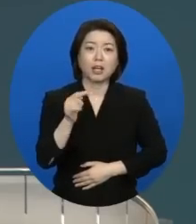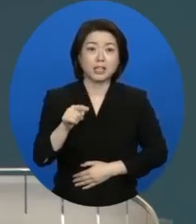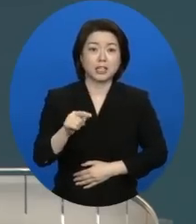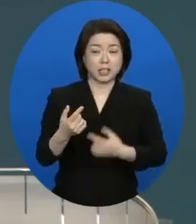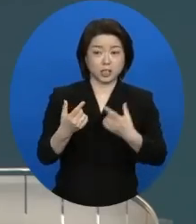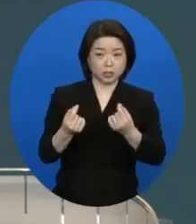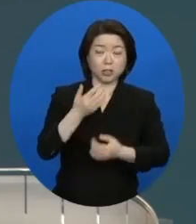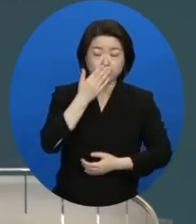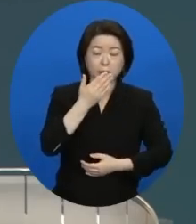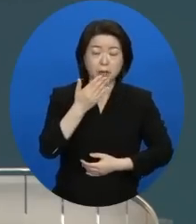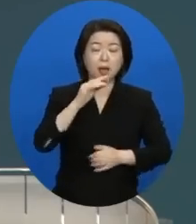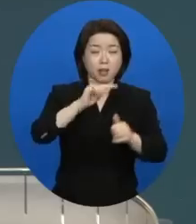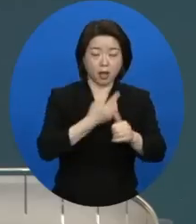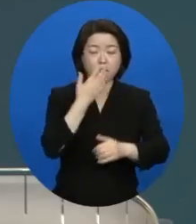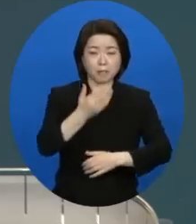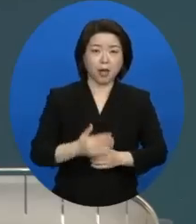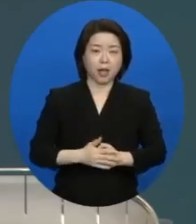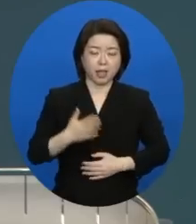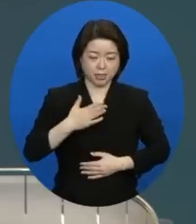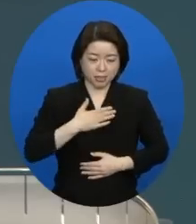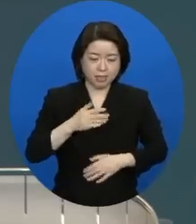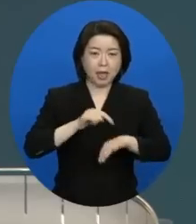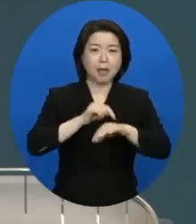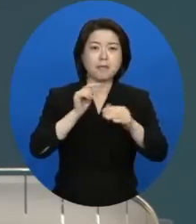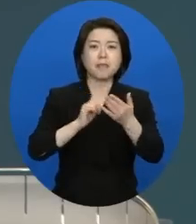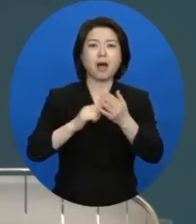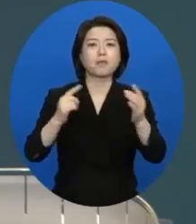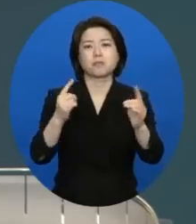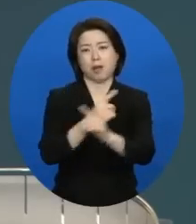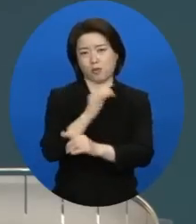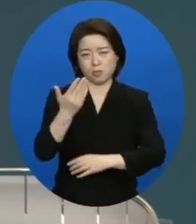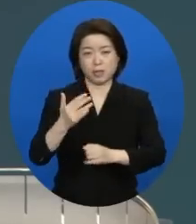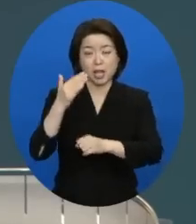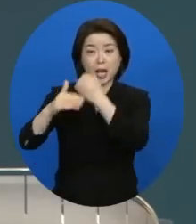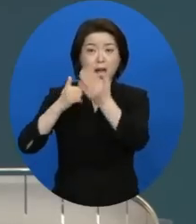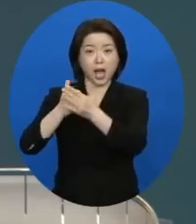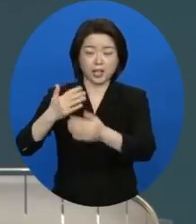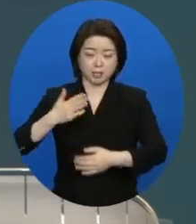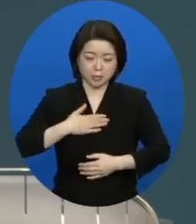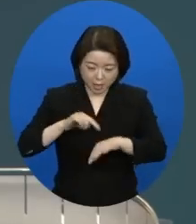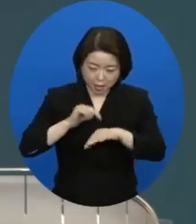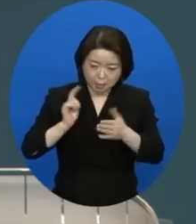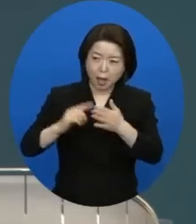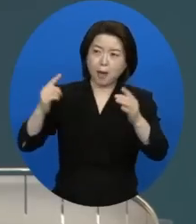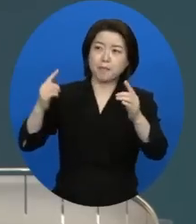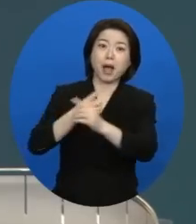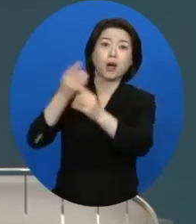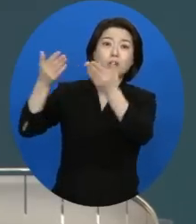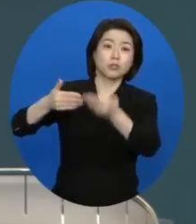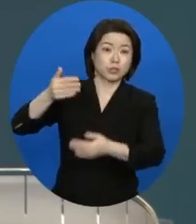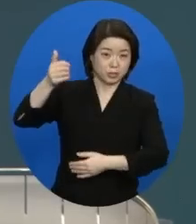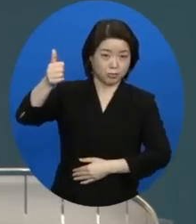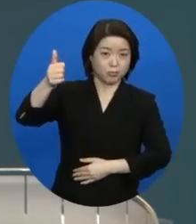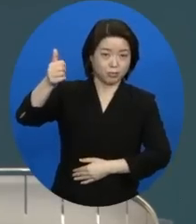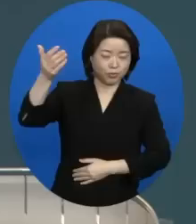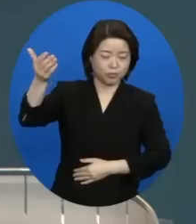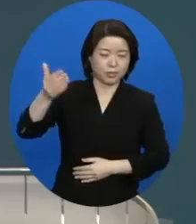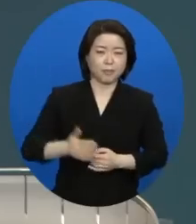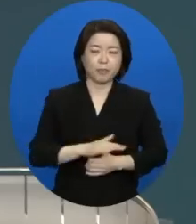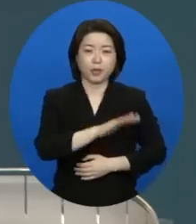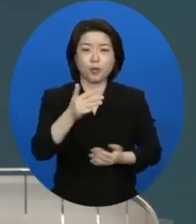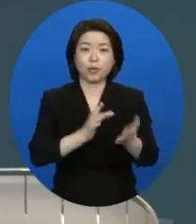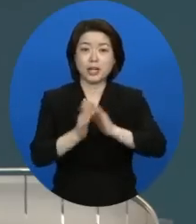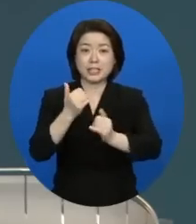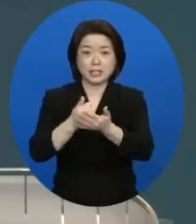그렇게 돼요. 우리 마음을 바꾸시면 돼요. 하나님이 우리 마음을 바꾸어 주시는 분이세요. 우리가 예수를